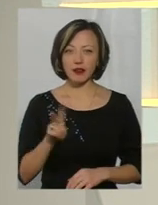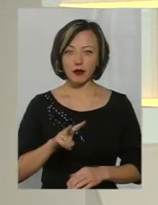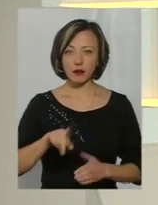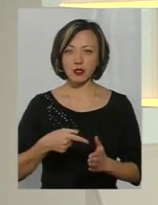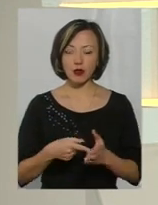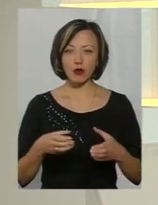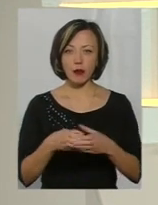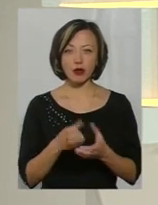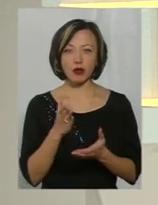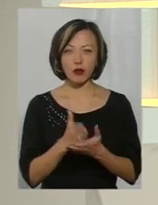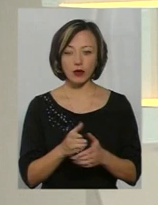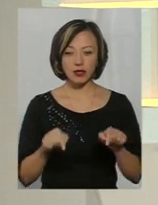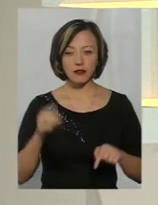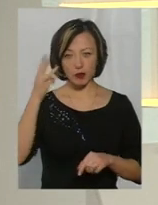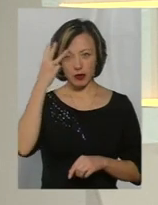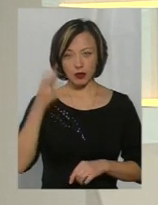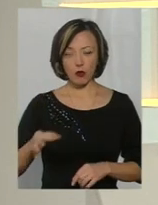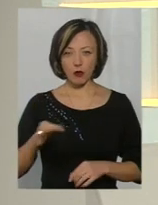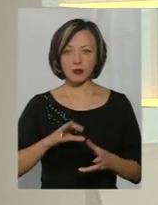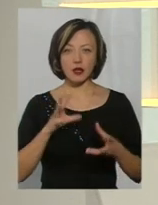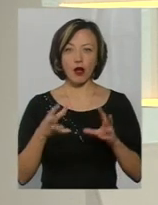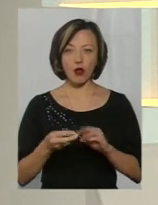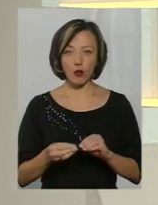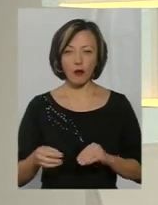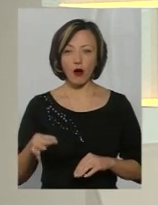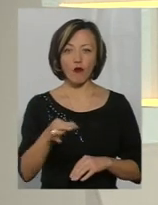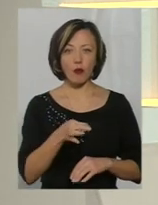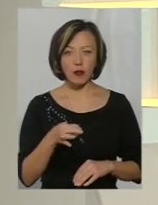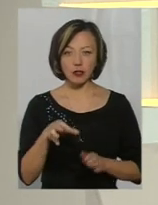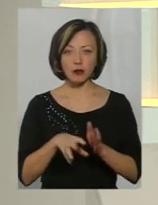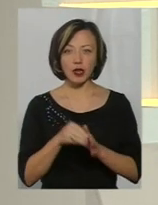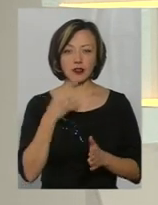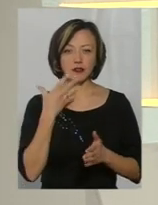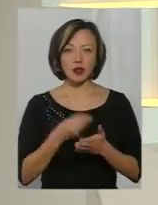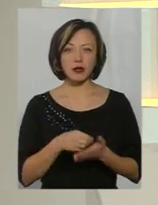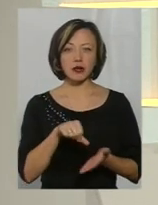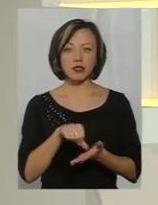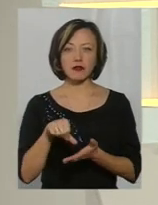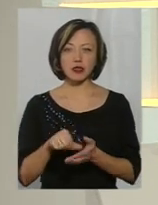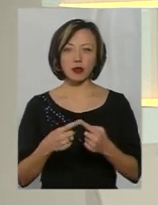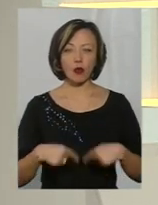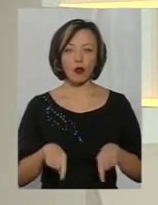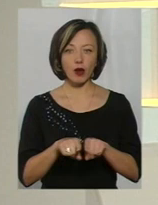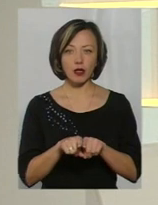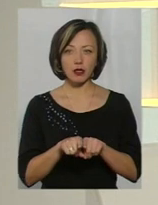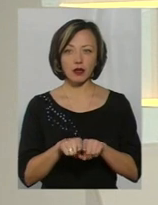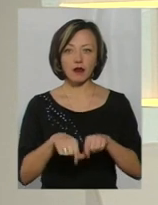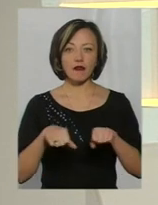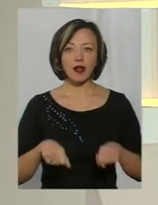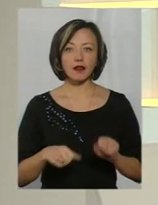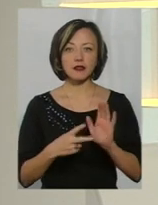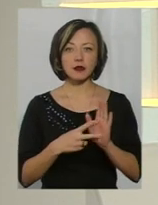громади знаходяться саме в Хмельницькій області. Загалом же на Хмельниччині цієї неділі обиратимуть свої представницькі органи влади у